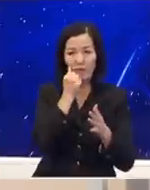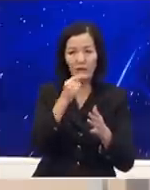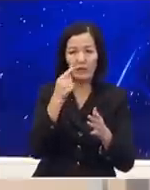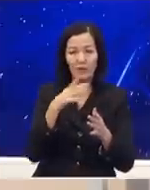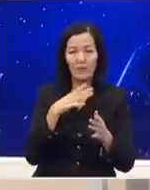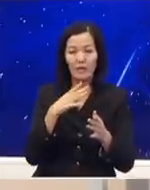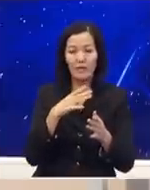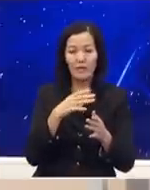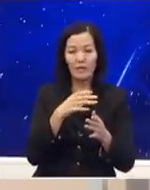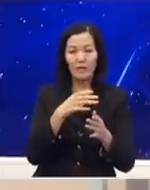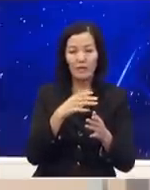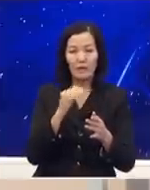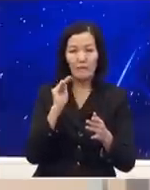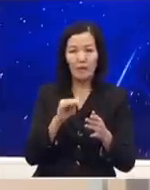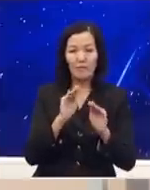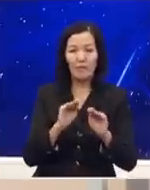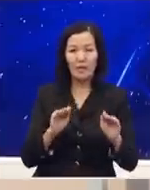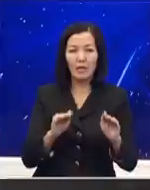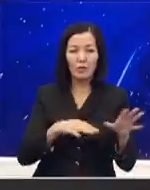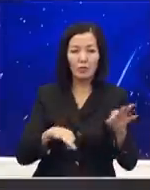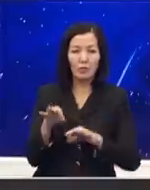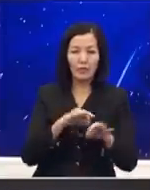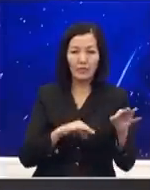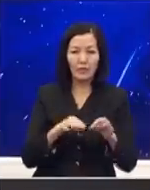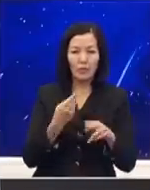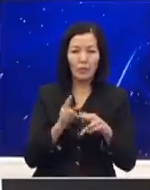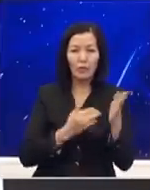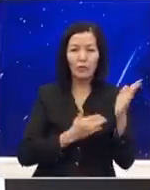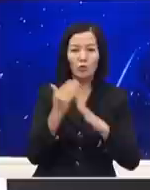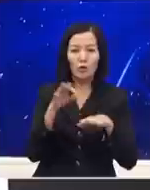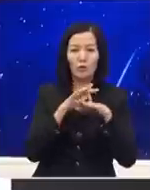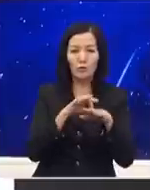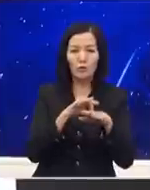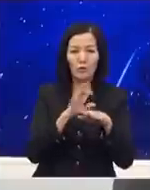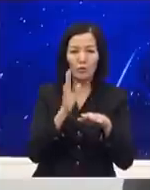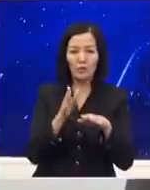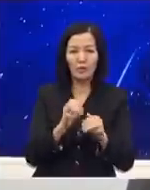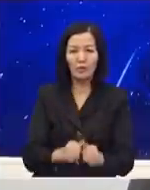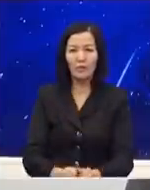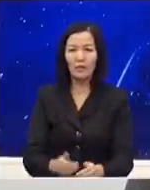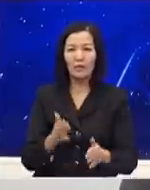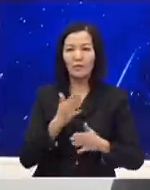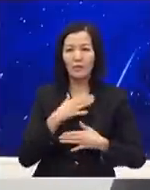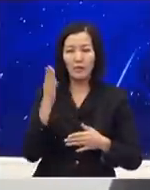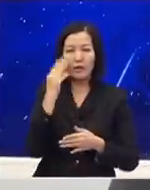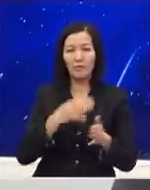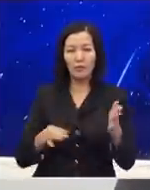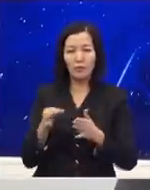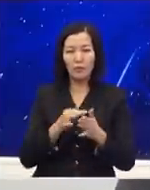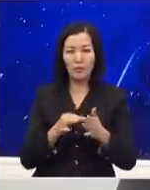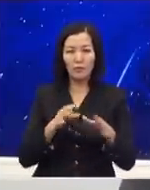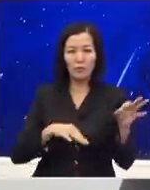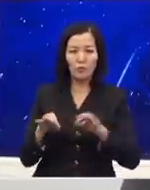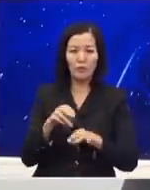келеді. Бұл мұңбала жобасы ол өте жоғары деңгейде өтуде. Біздің Алматы облысымыз бұл